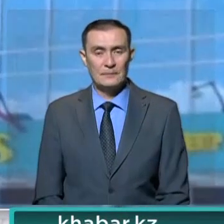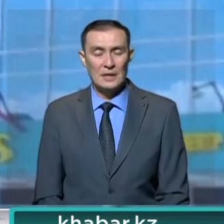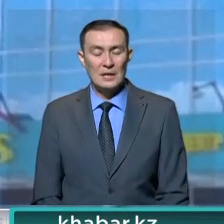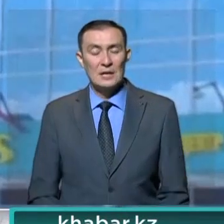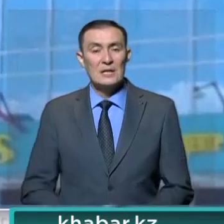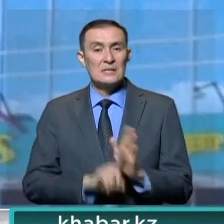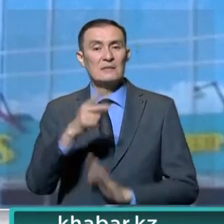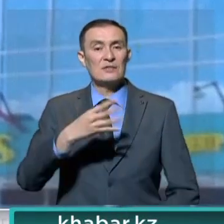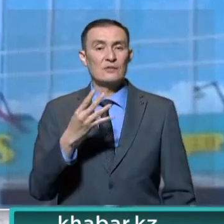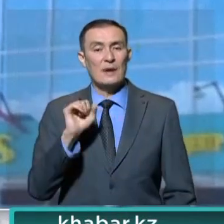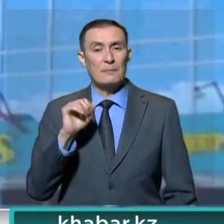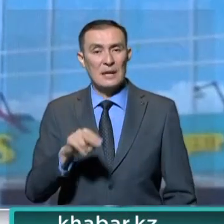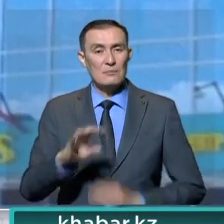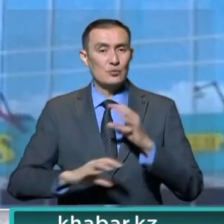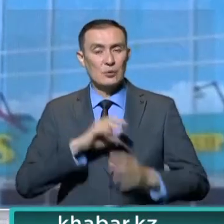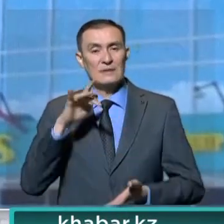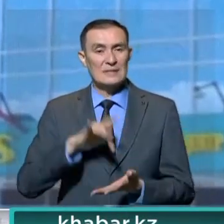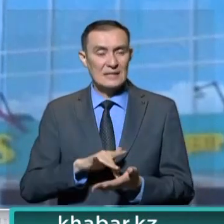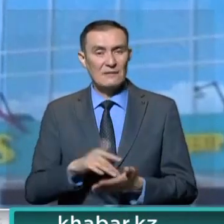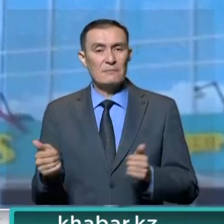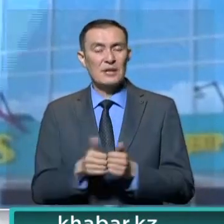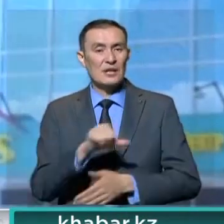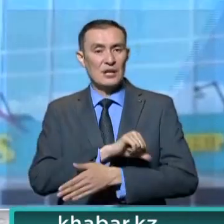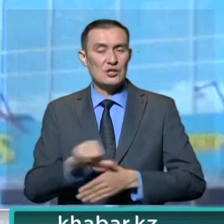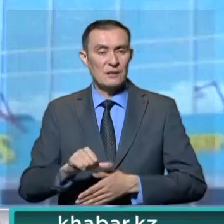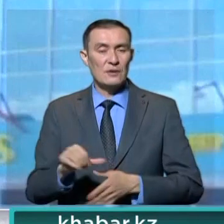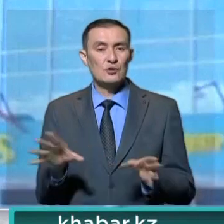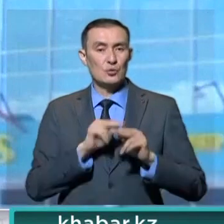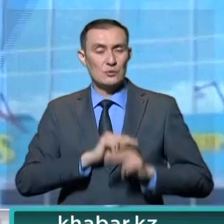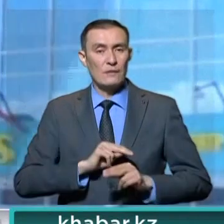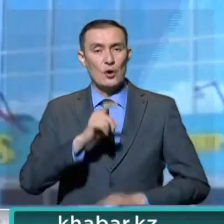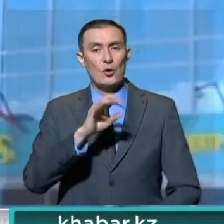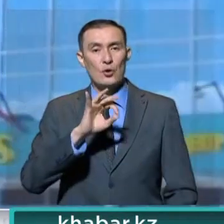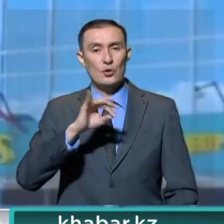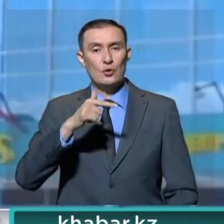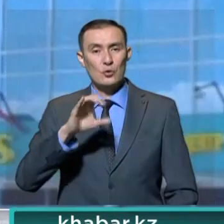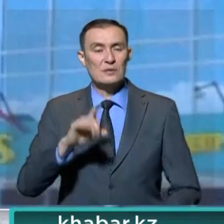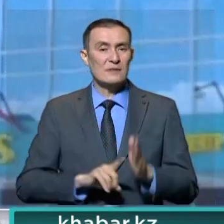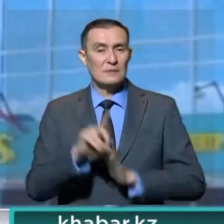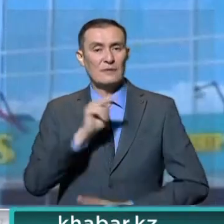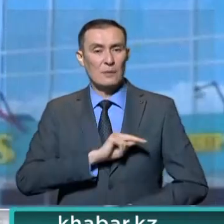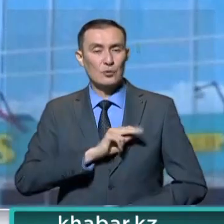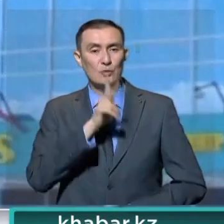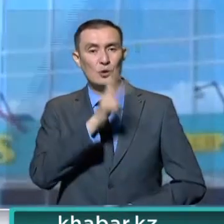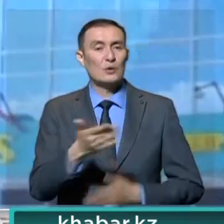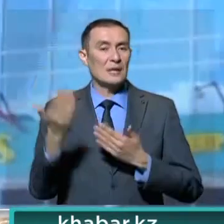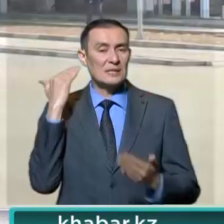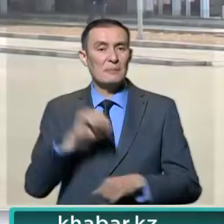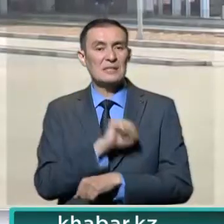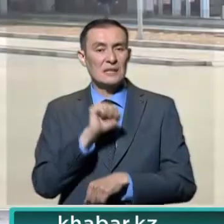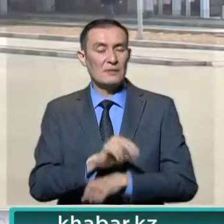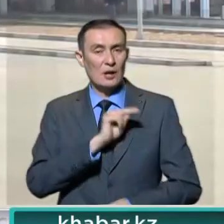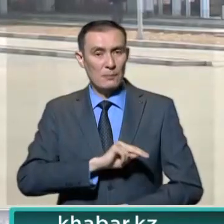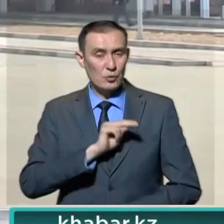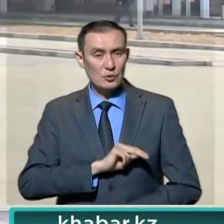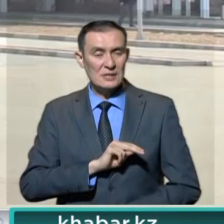С 24 апреля Международный центр приграничного сотрудничества «Харгос» возобновит свою работу. Три года назад он приостановил свою